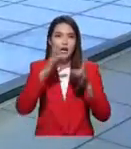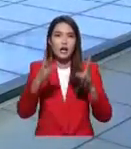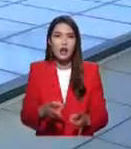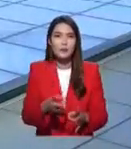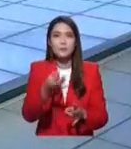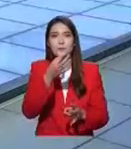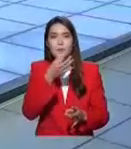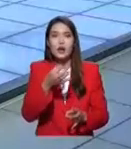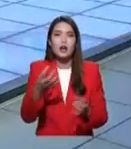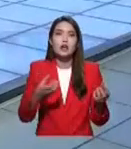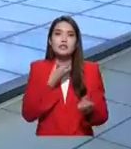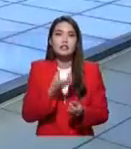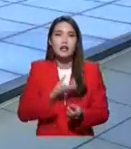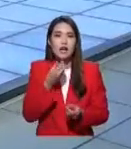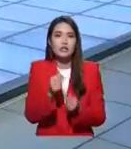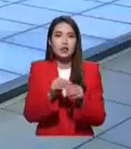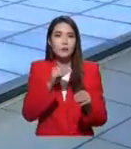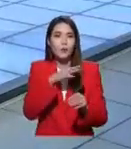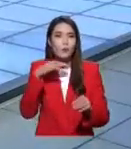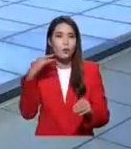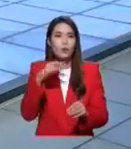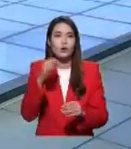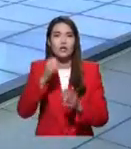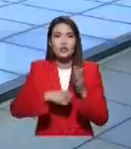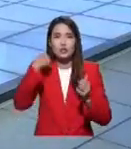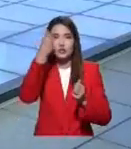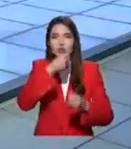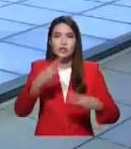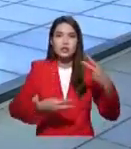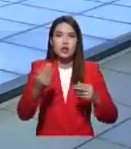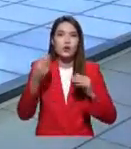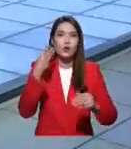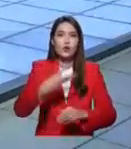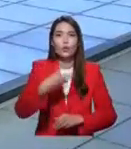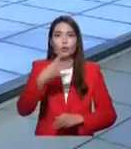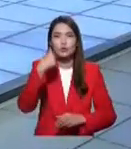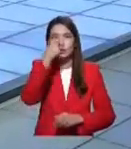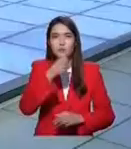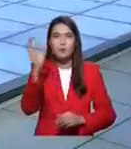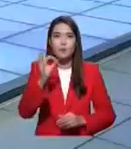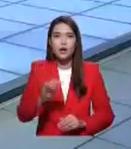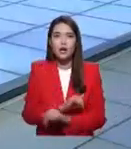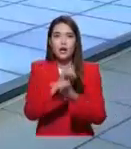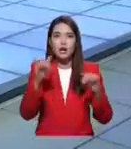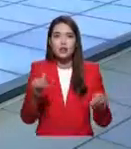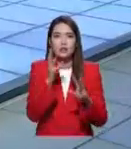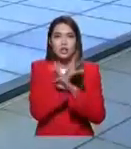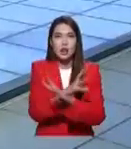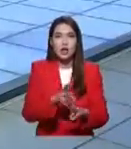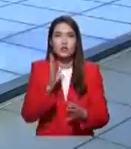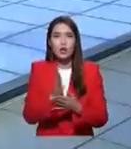келмейді, сондықтан сақтануды жөн көретіндер көбейіп келеді. Өткен жылмен салыстырғанда 34% артқан. Қалтаңызда қаржыңыз болса,